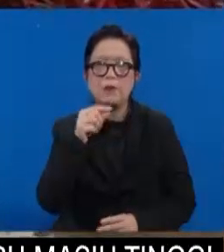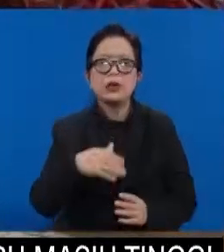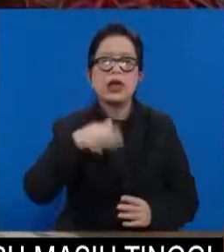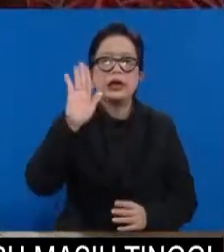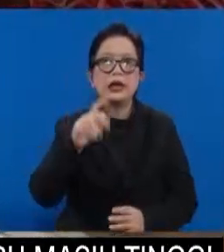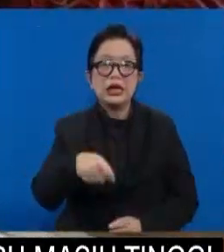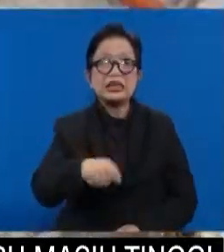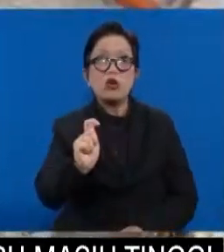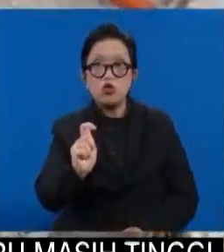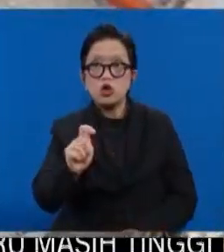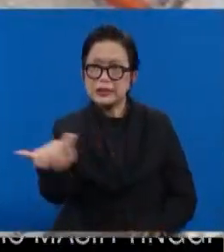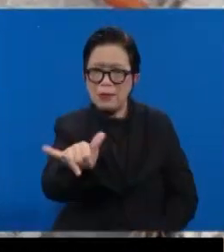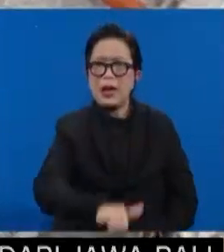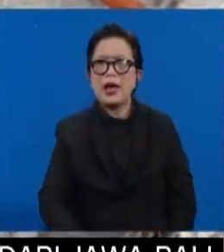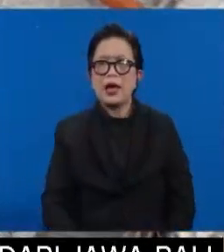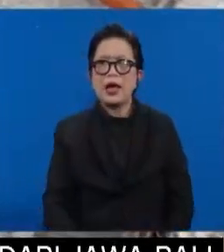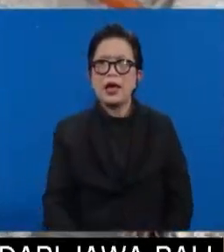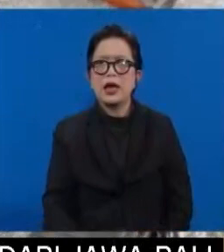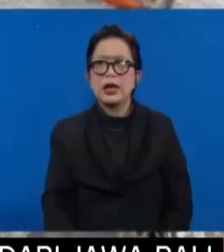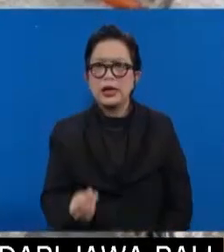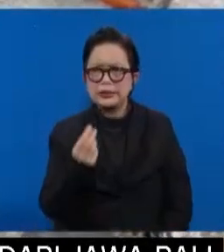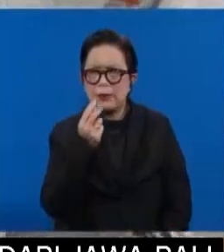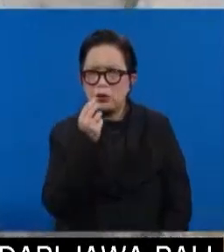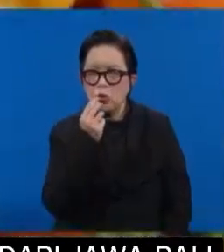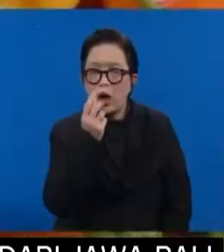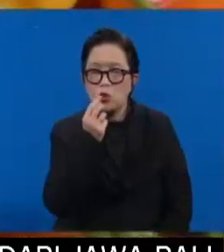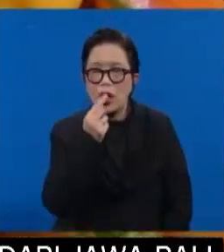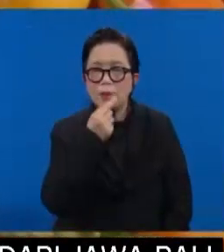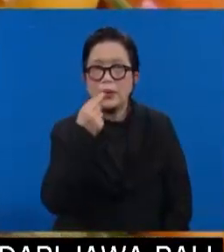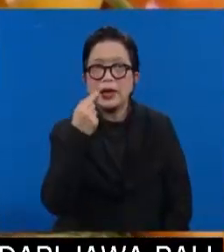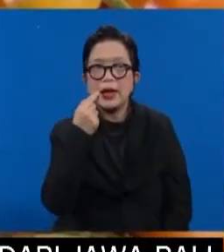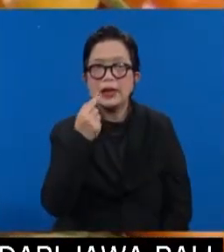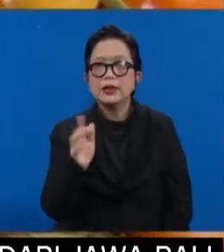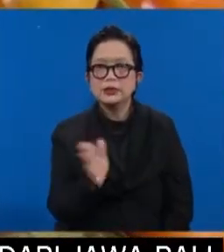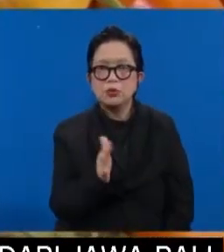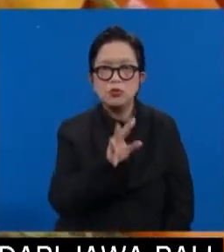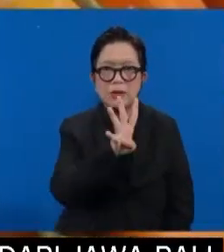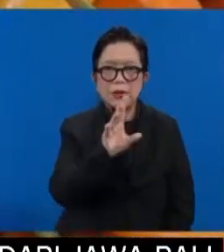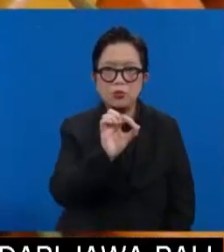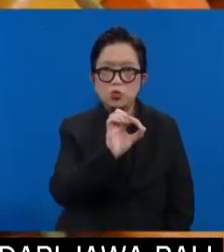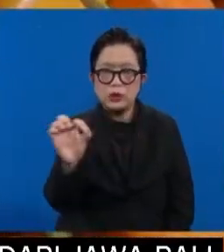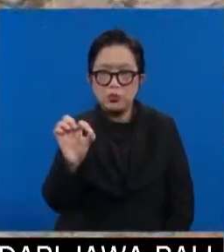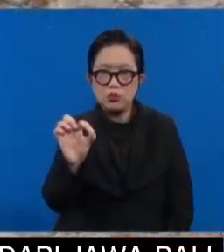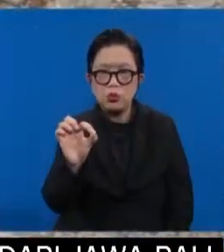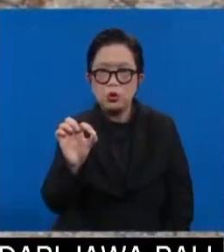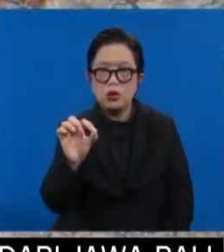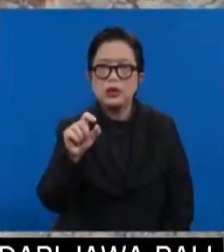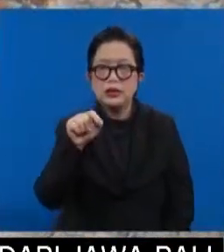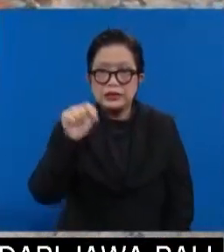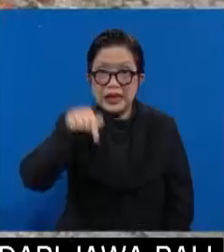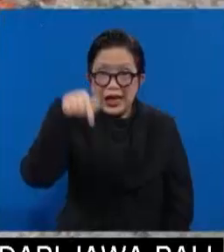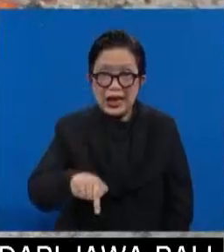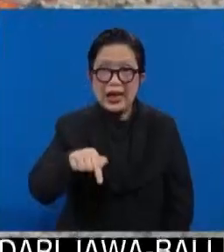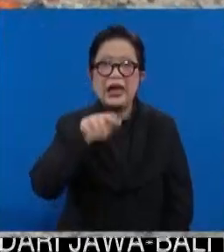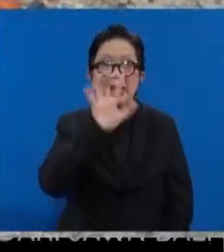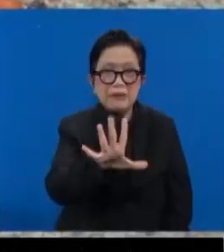mengalami kenaikan. Kenaikan tertinggi terjadi pada cabai rawit merah dari sebelumnya Rp40.000 per kilogram, kini naik menjadi